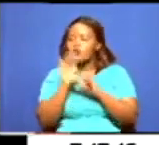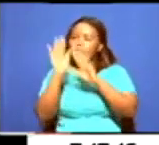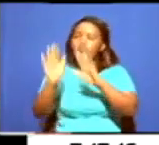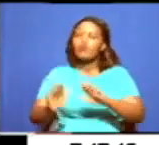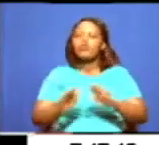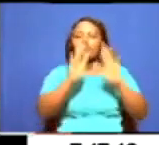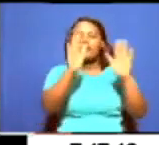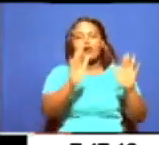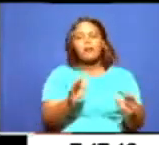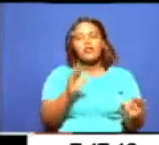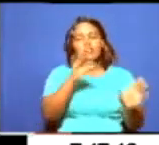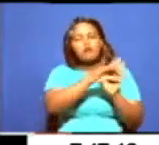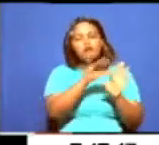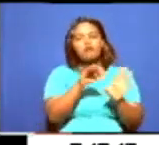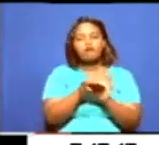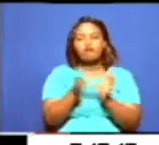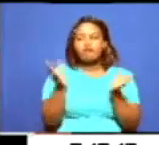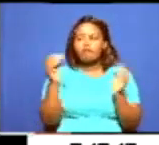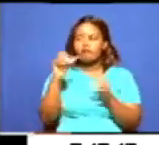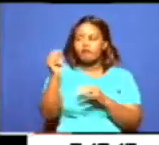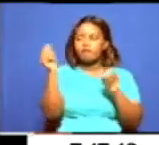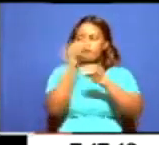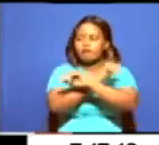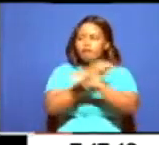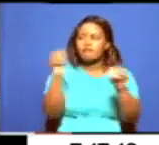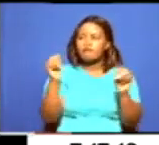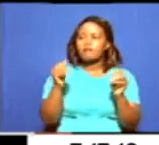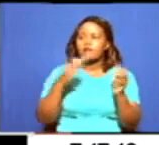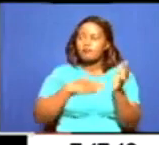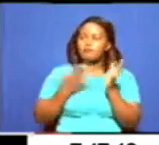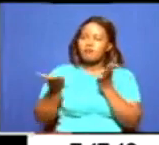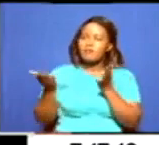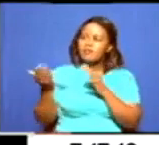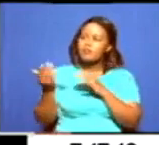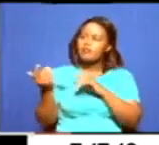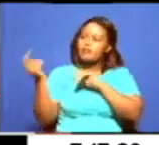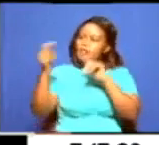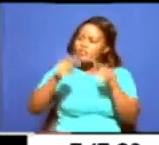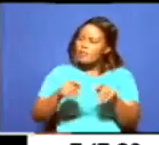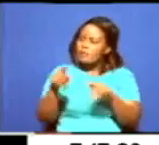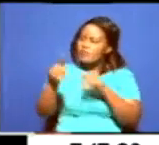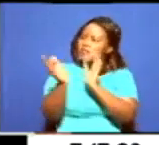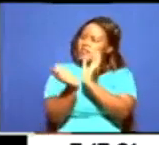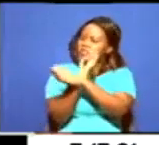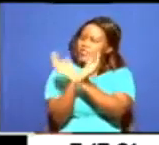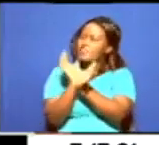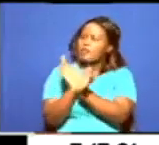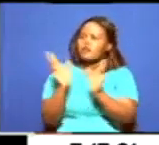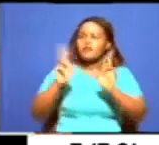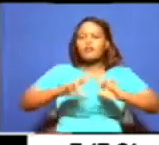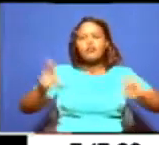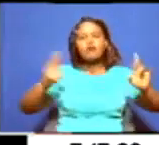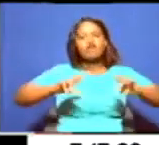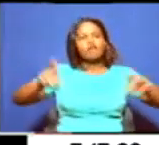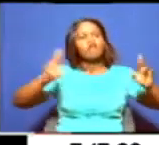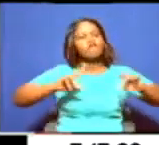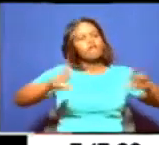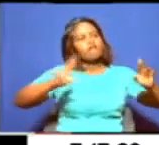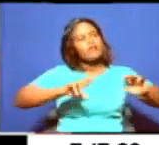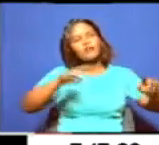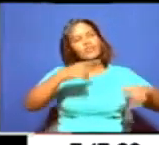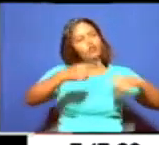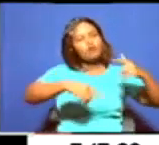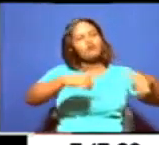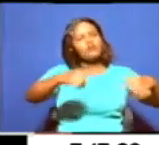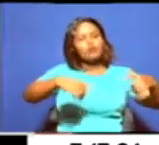rais wa tano wa Jamhuri ya Kenya. Niko katika uwanja huu na yale ambayo ninaweza kusema kwa sasa, uwanja huu unaendelea, matayarisho yanaendelea. Nimewaona maafisa wa usalama